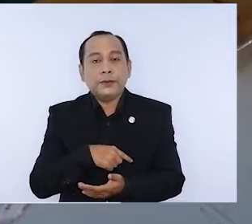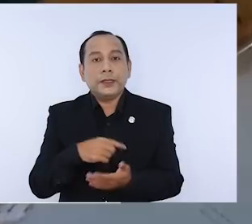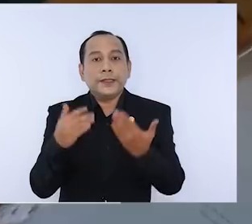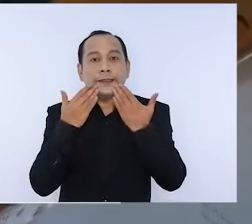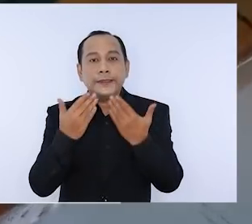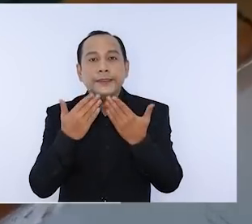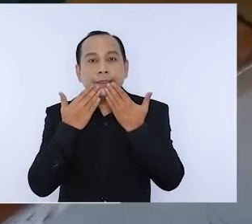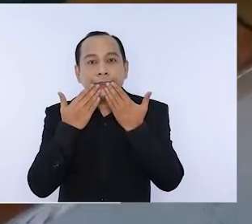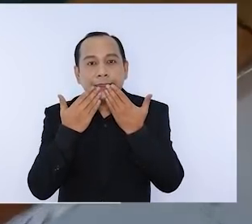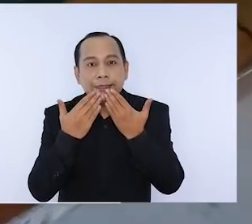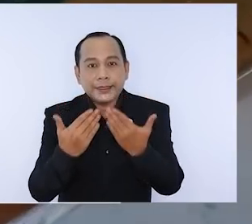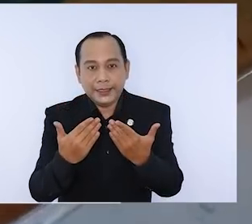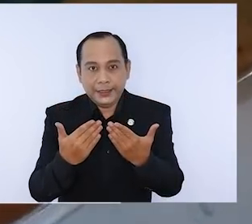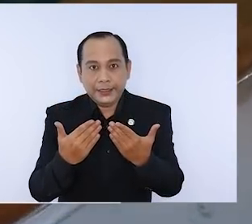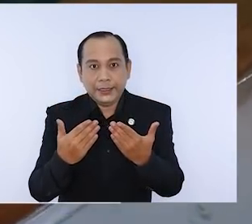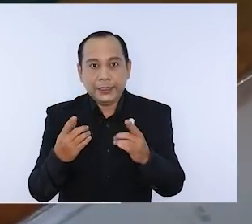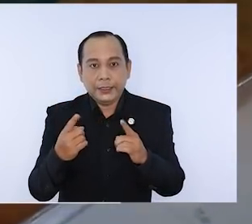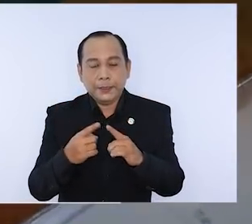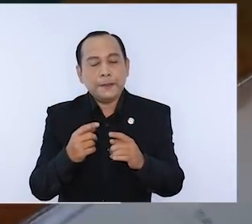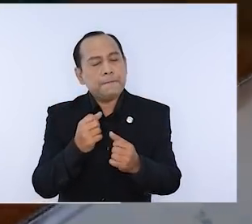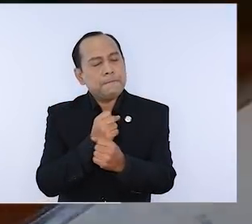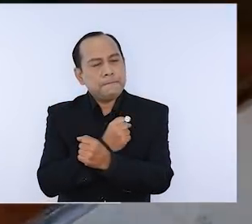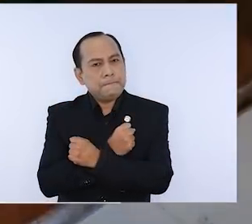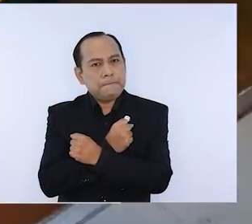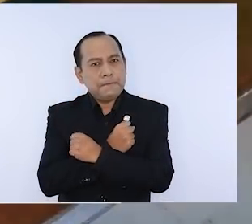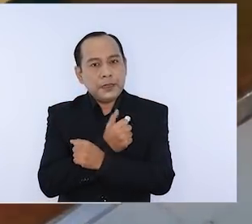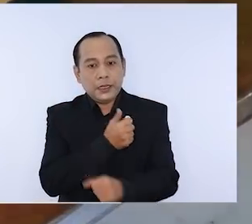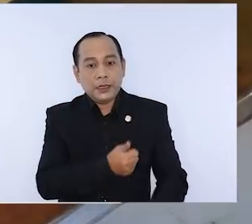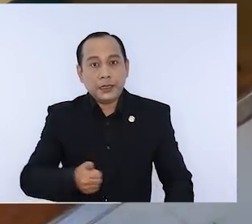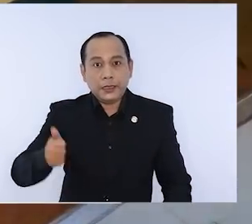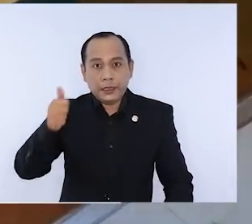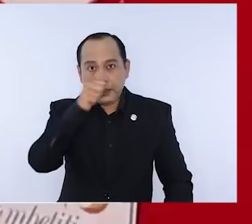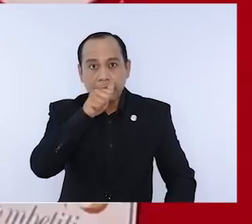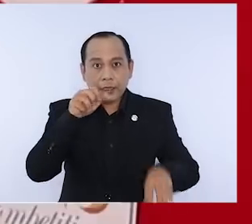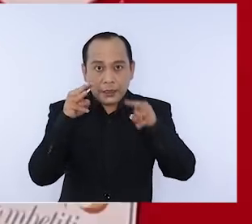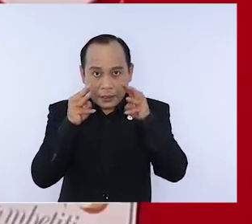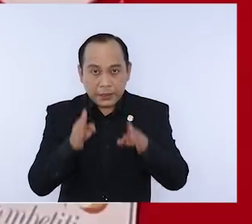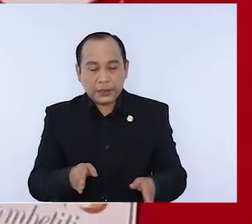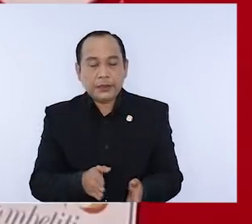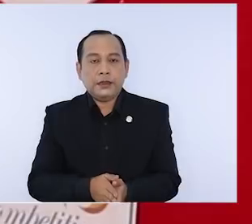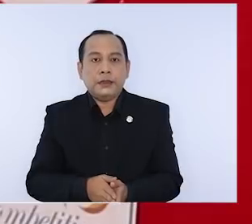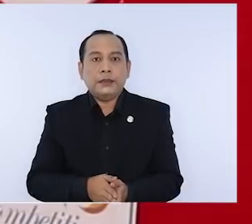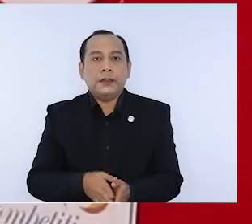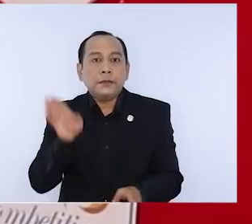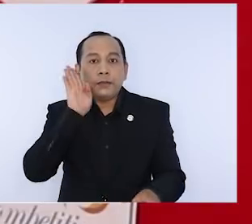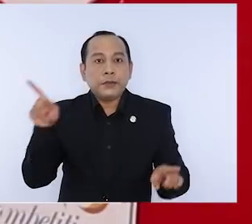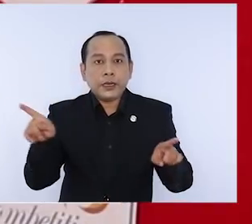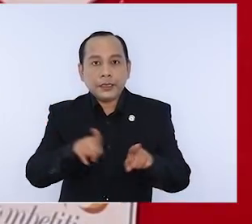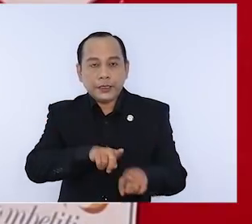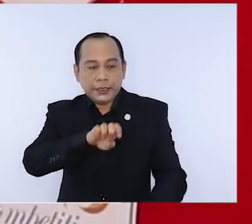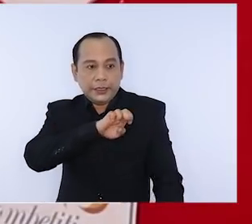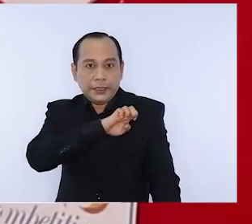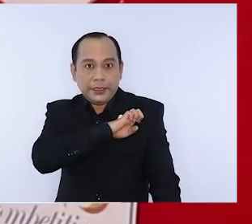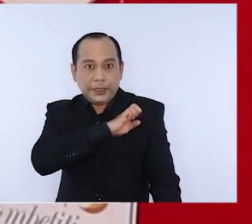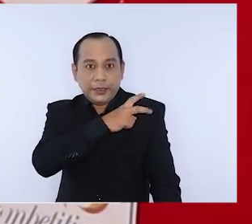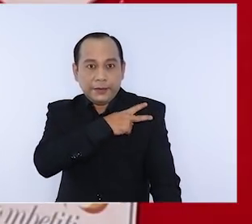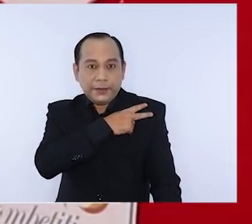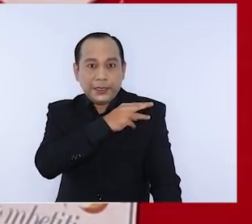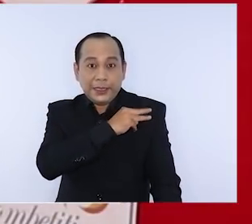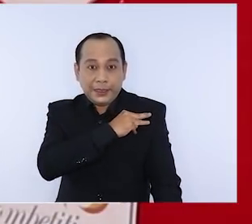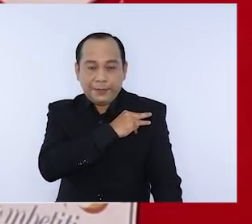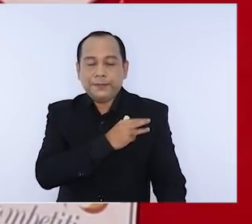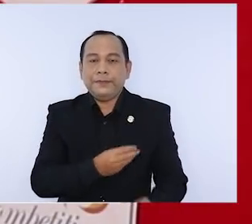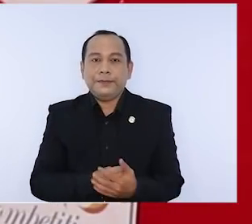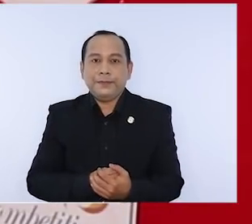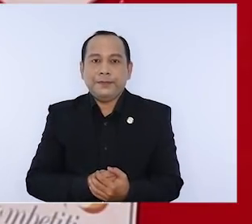kami sa ating pong pinakamamahal na tagapamahalang pangkalahatan, ang kapatid na Eduardo V.